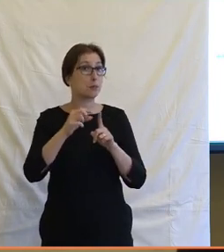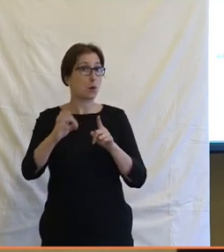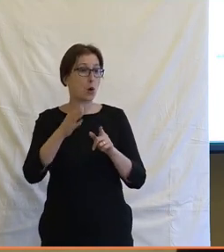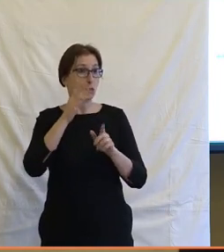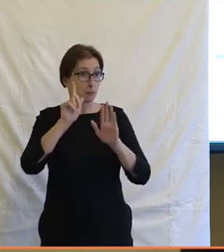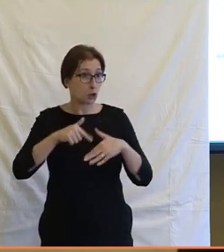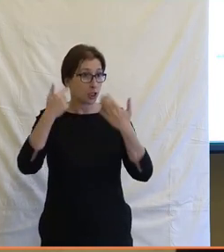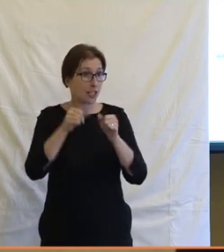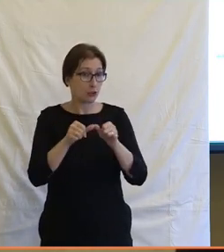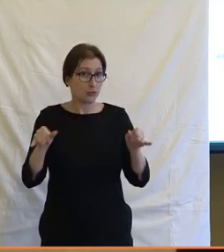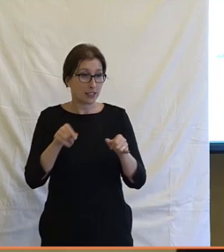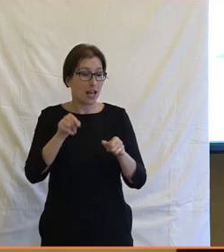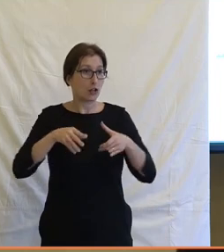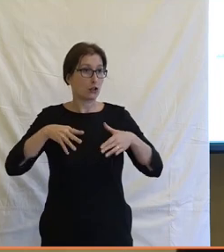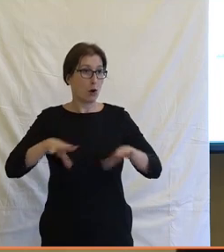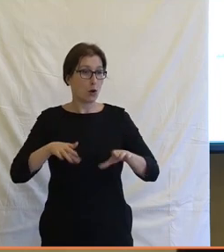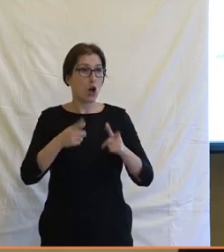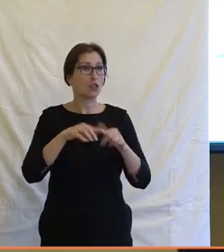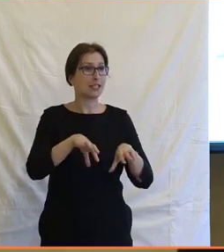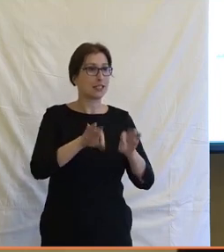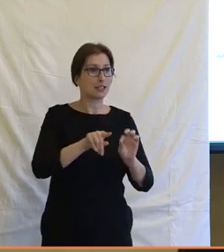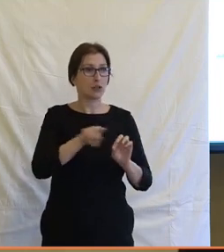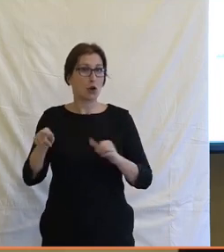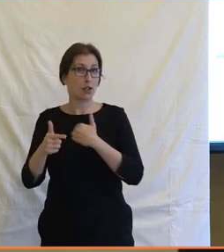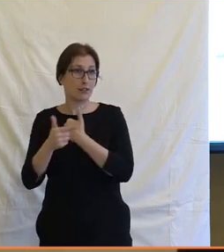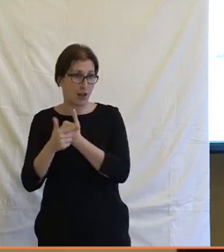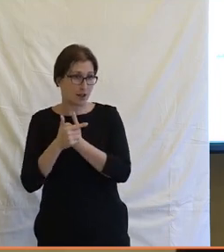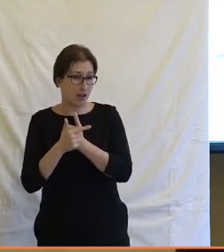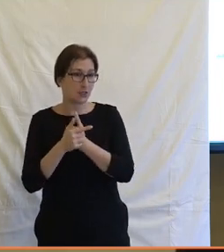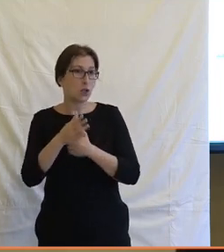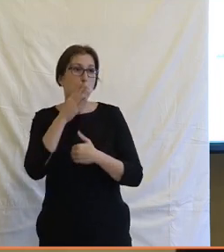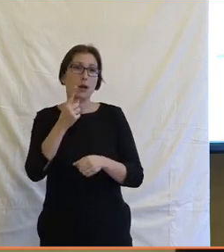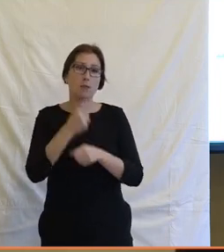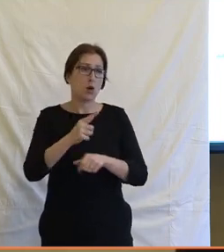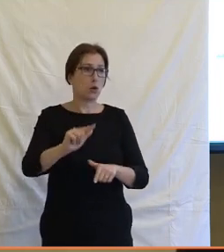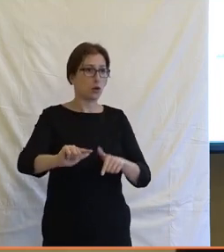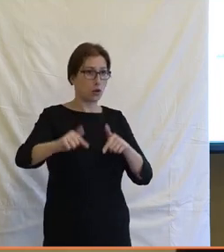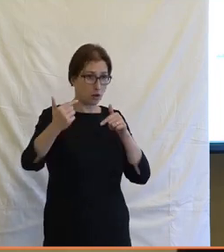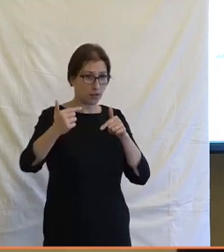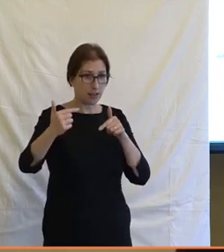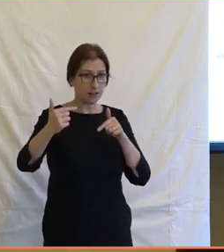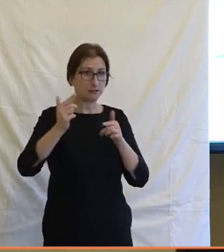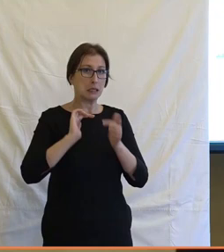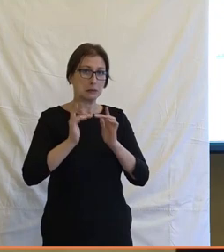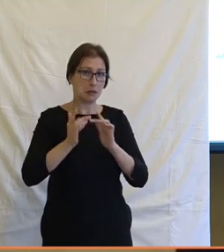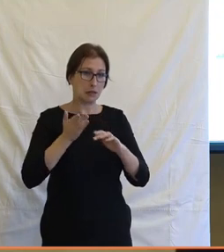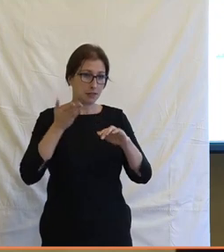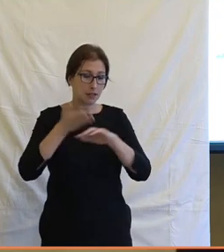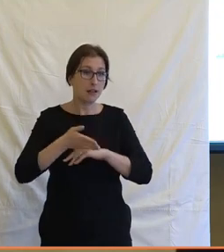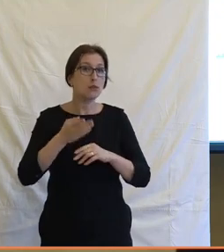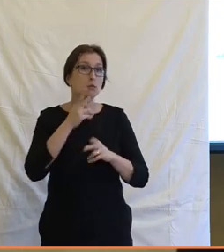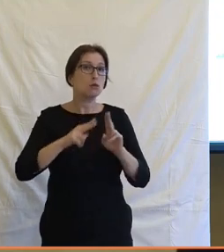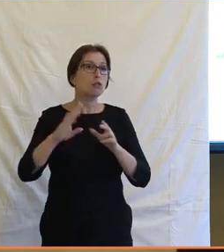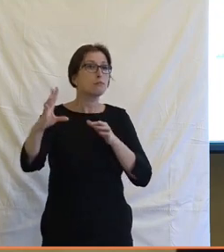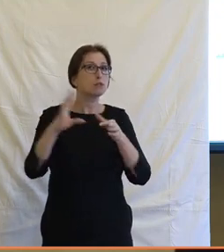ve čtvrtek dopoledne od 10 do 12 hodin. Bude online, takže se můžete kdokoliv